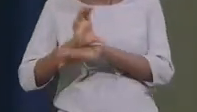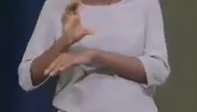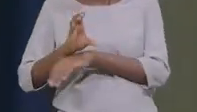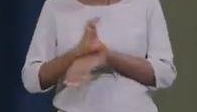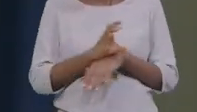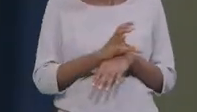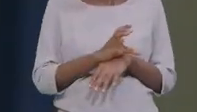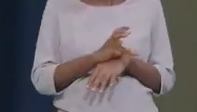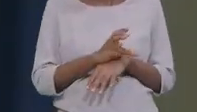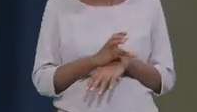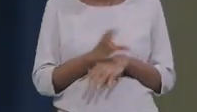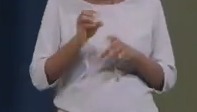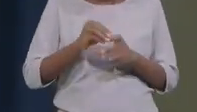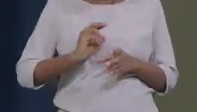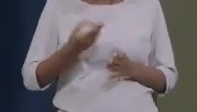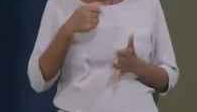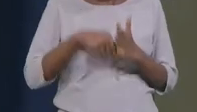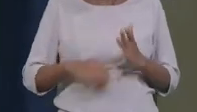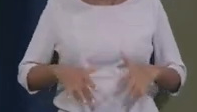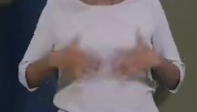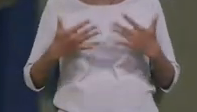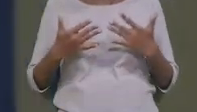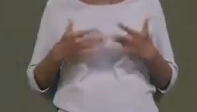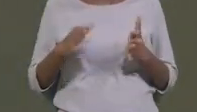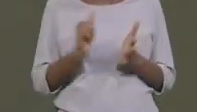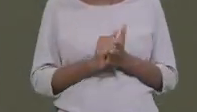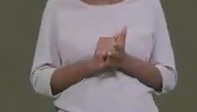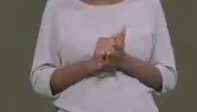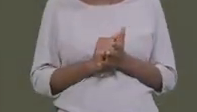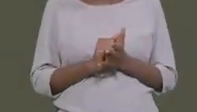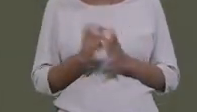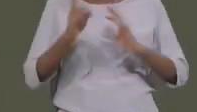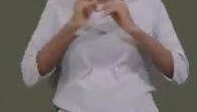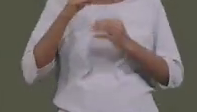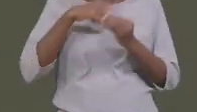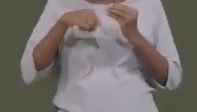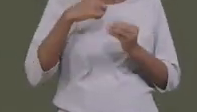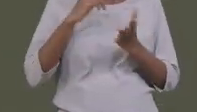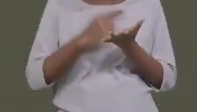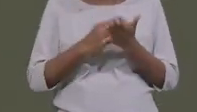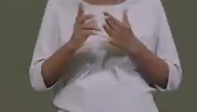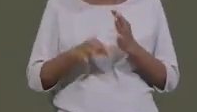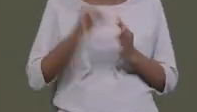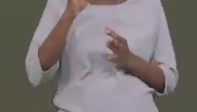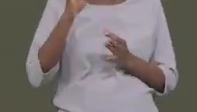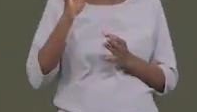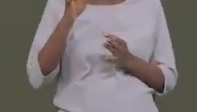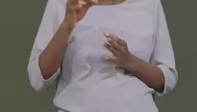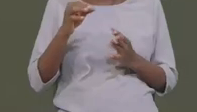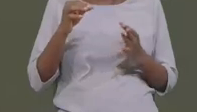les églises, y compris nous, la vie profonde, qui parlent du